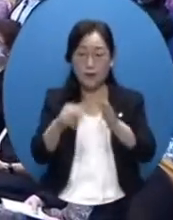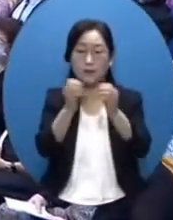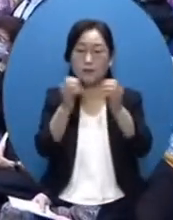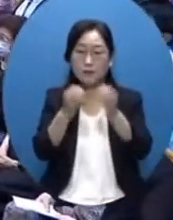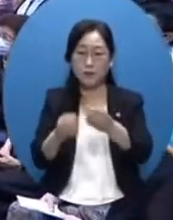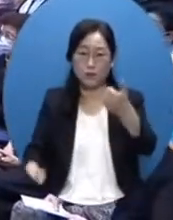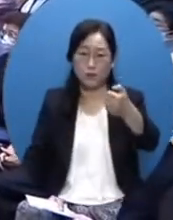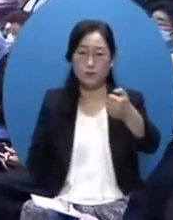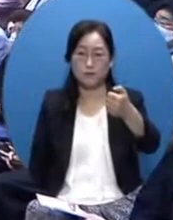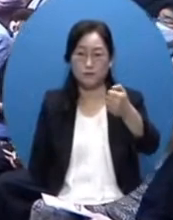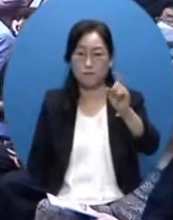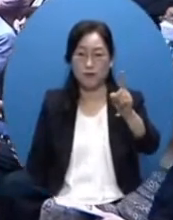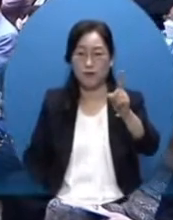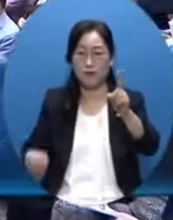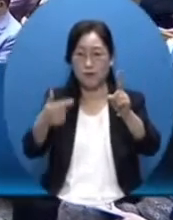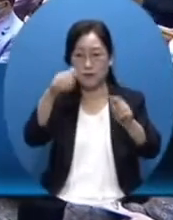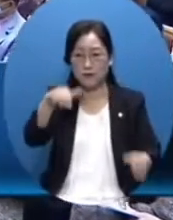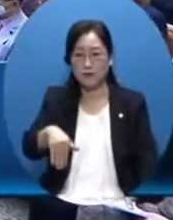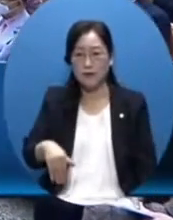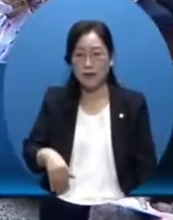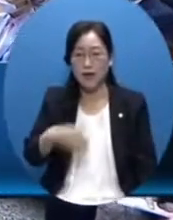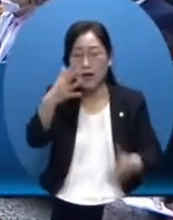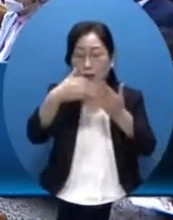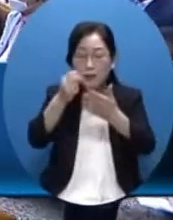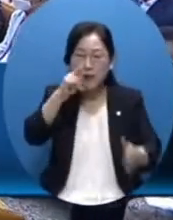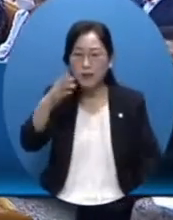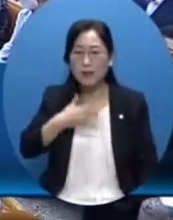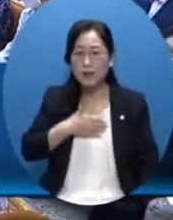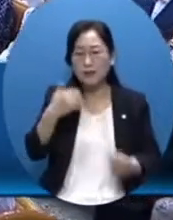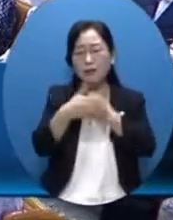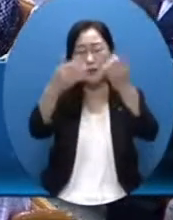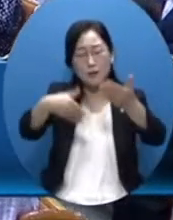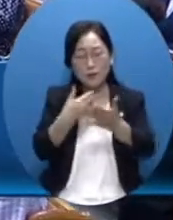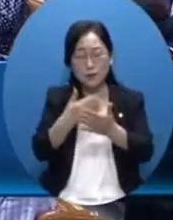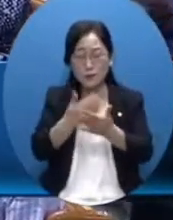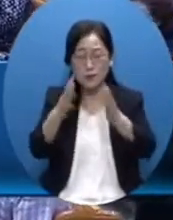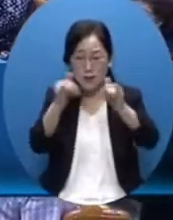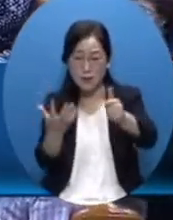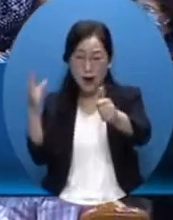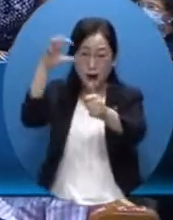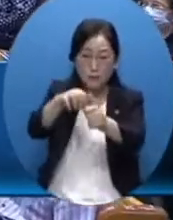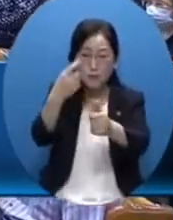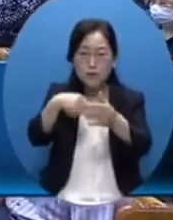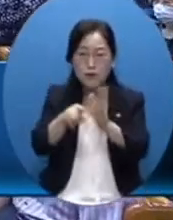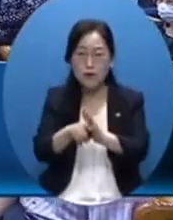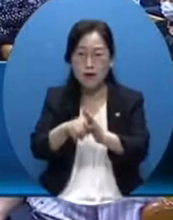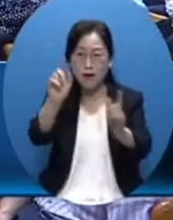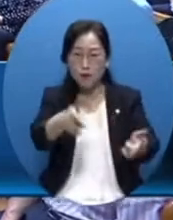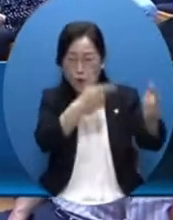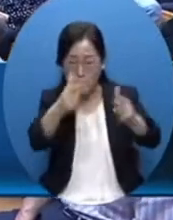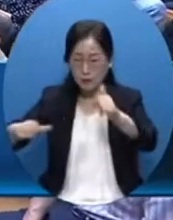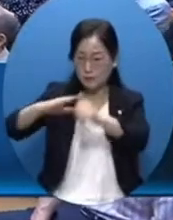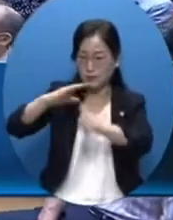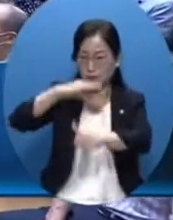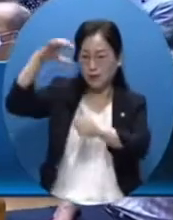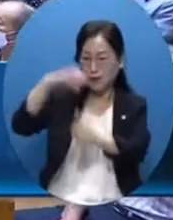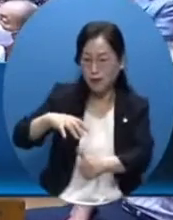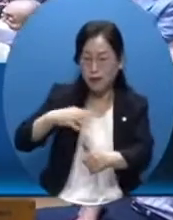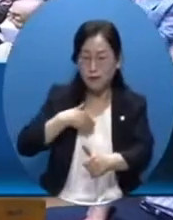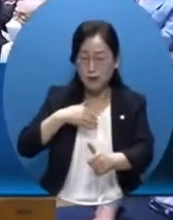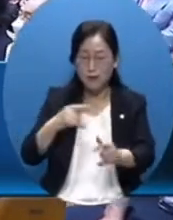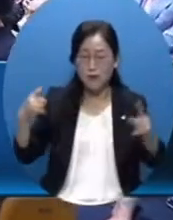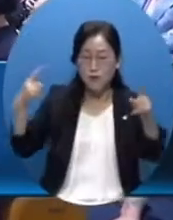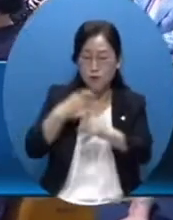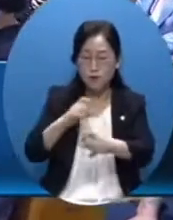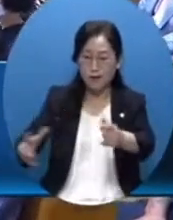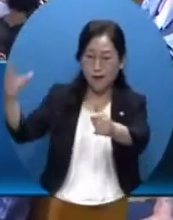저리 드립니다 하나님이여 내게 은혜를 베푸소서 사람의 나를 살피려고 종일 치며 압제 하나에 다 내 원수가 종일 나를 3 길에